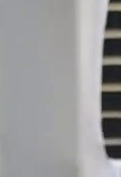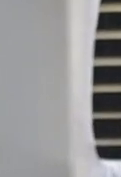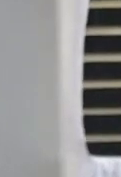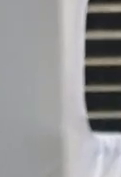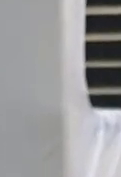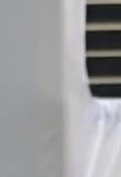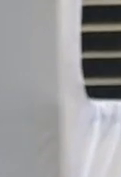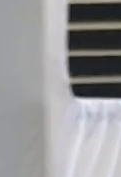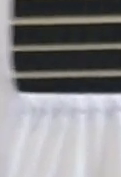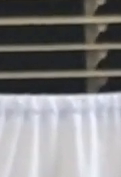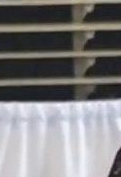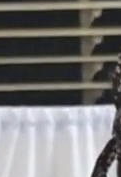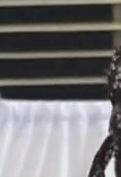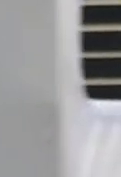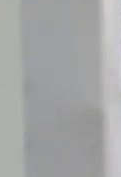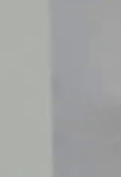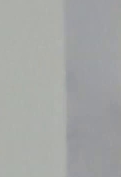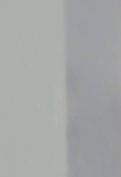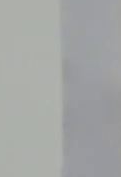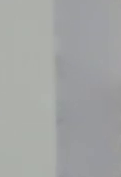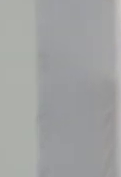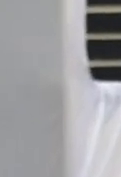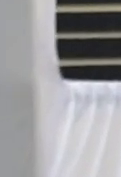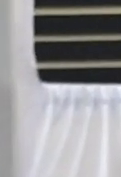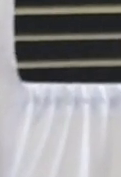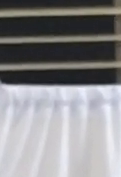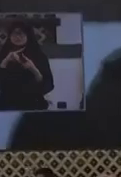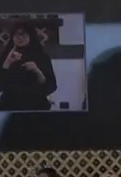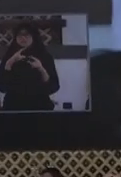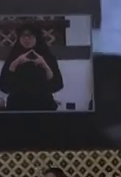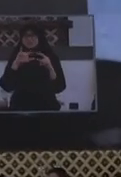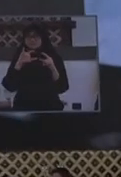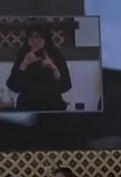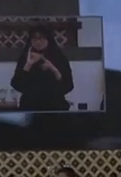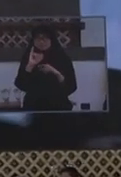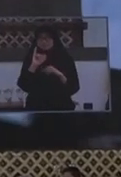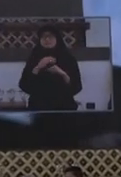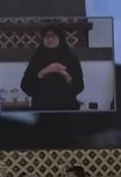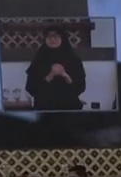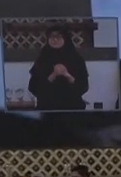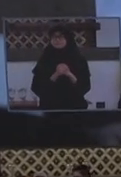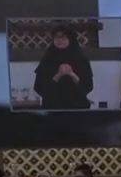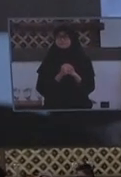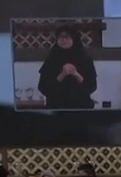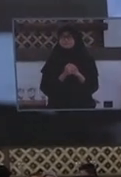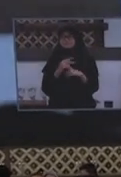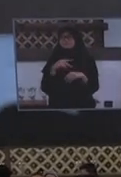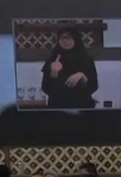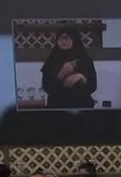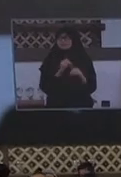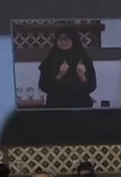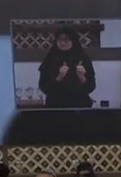memperkenalkan diri. Nama saya Robi Setiadi, Bapak Ibu, saya Rektor Universitas Muhadi Setiabudi, dan tadi kita siap